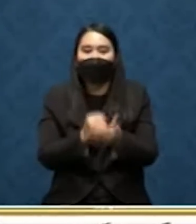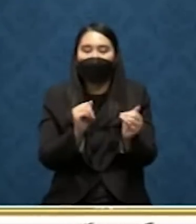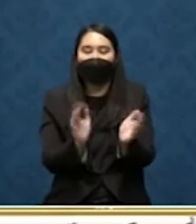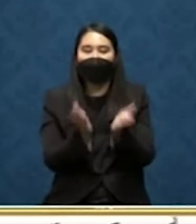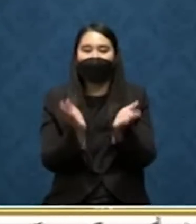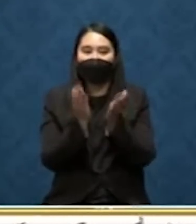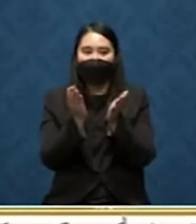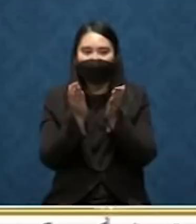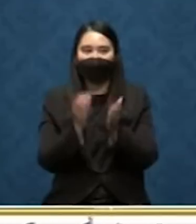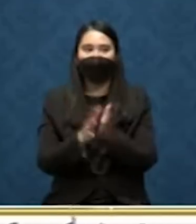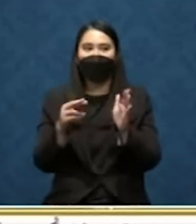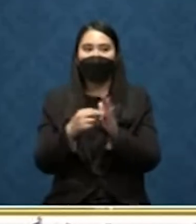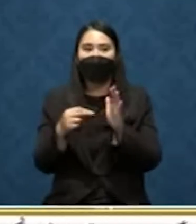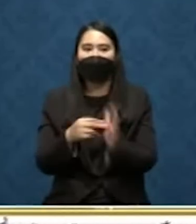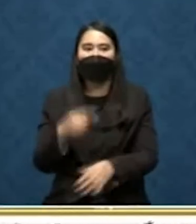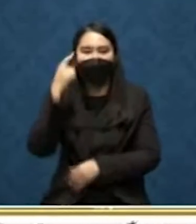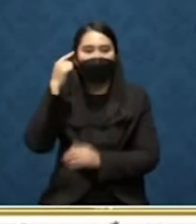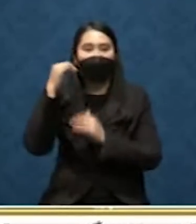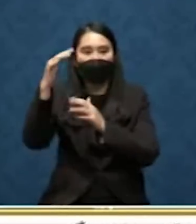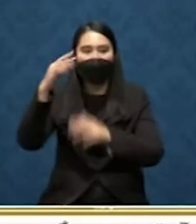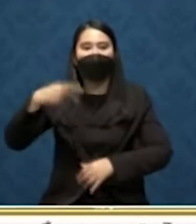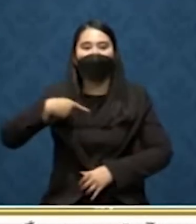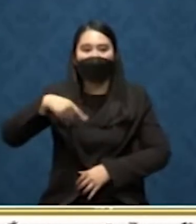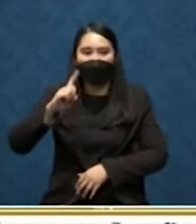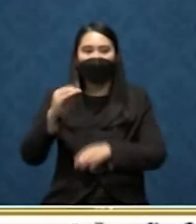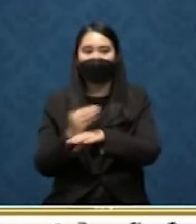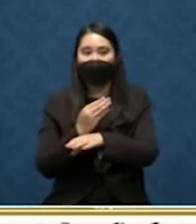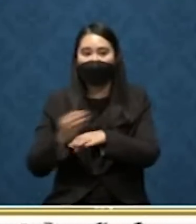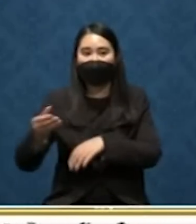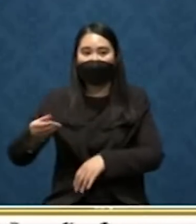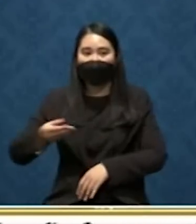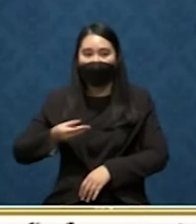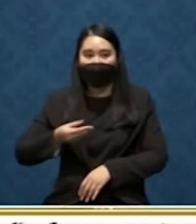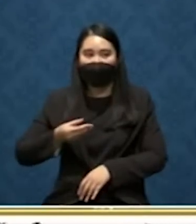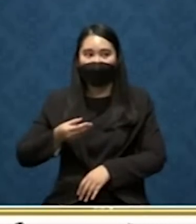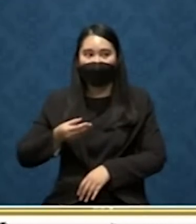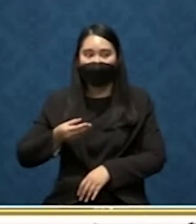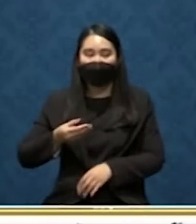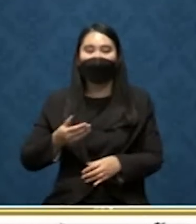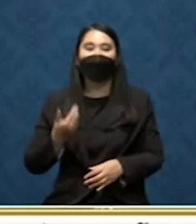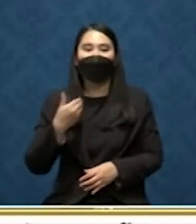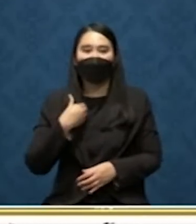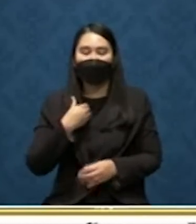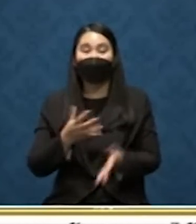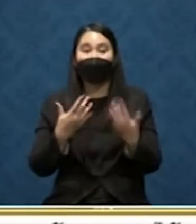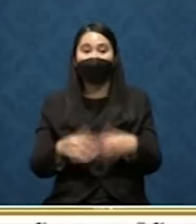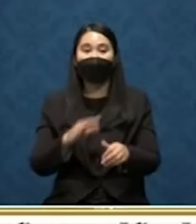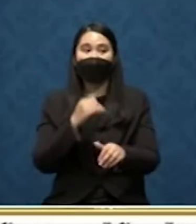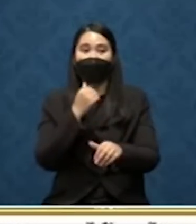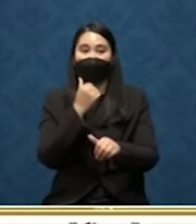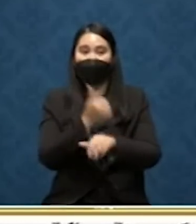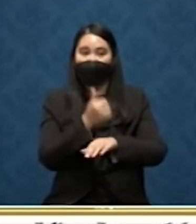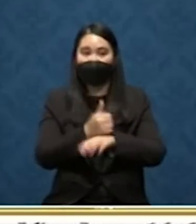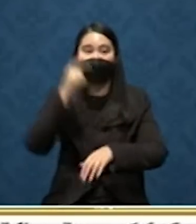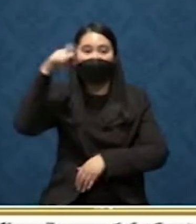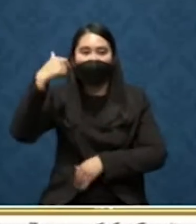ถทุกวันนี้เพระหวังผลประโยชนตอดแทนจากธรกิจมืดของสอวอรสงเอ แล้วผู้นำพระเดจการมยมา